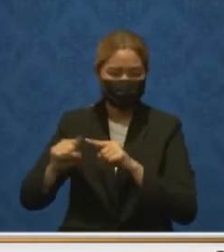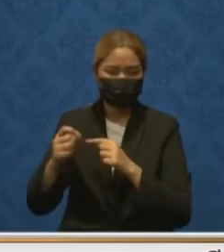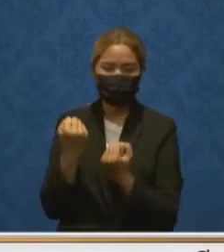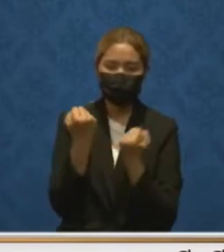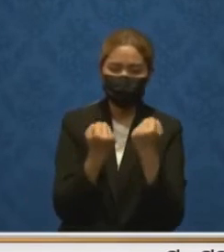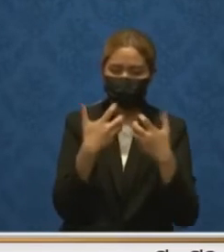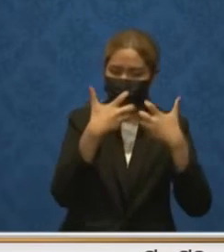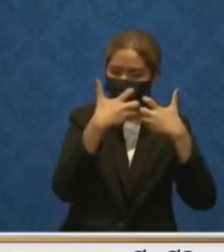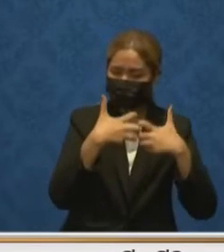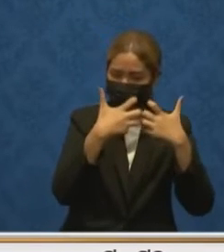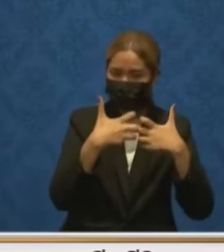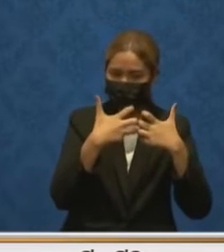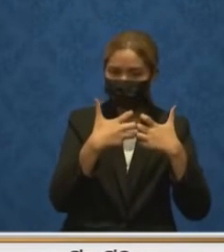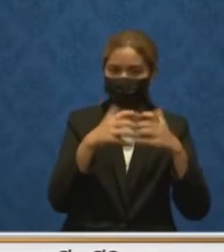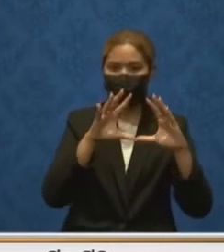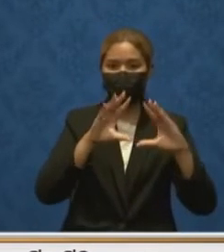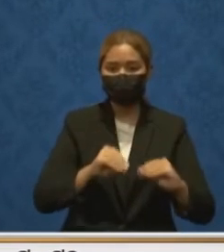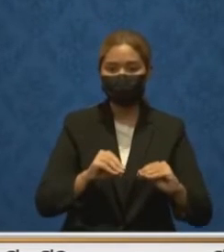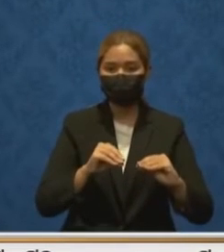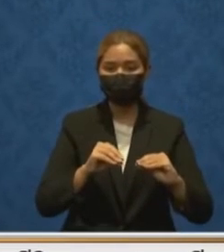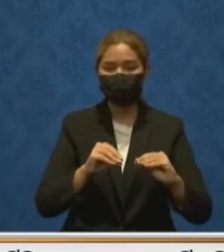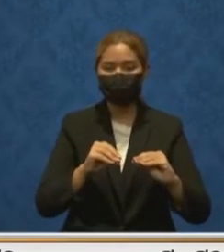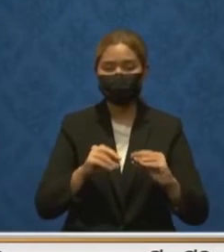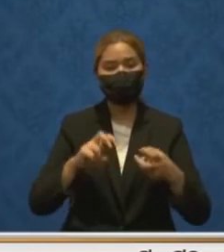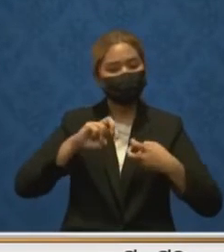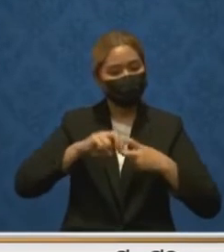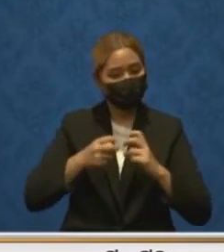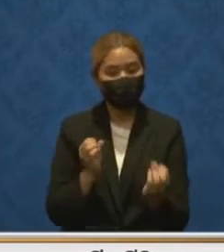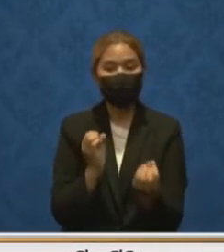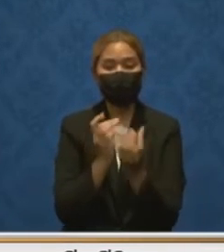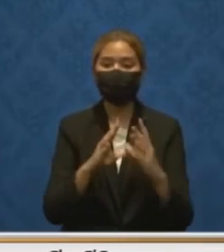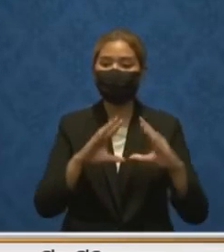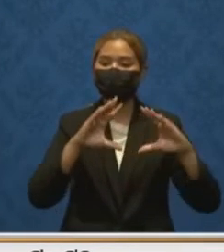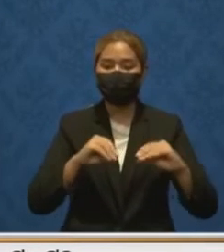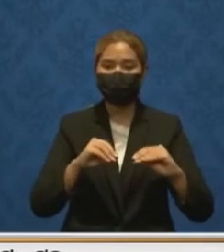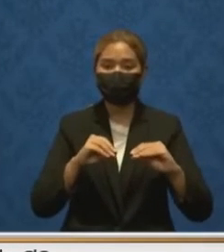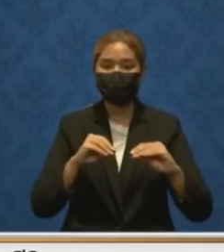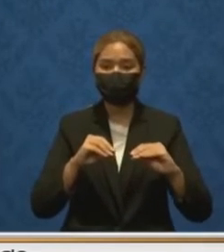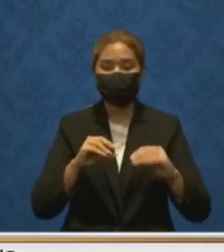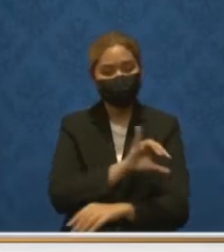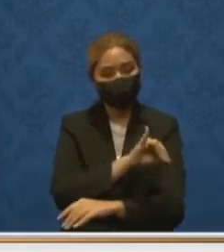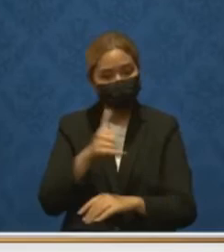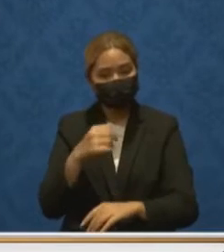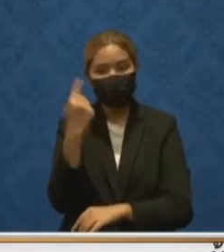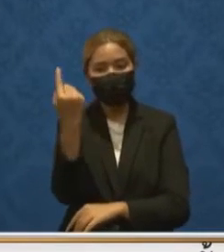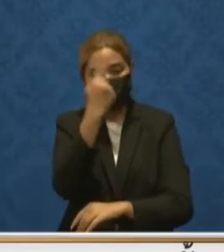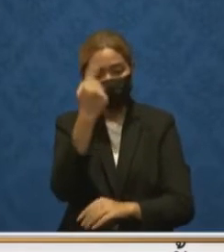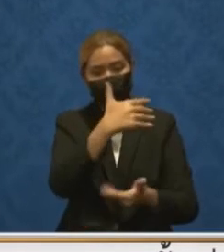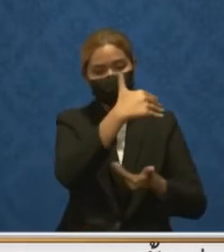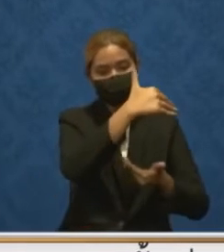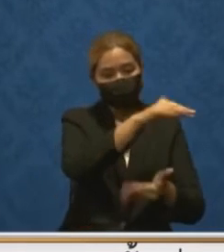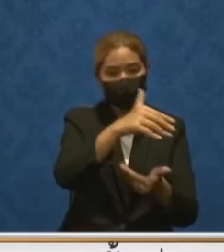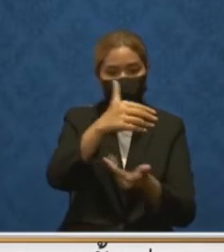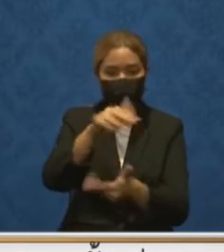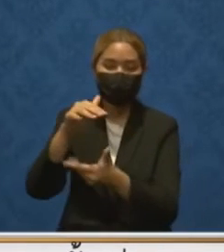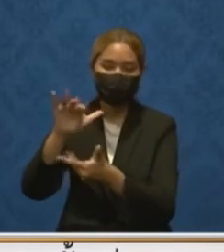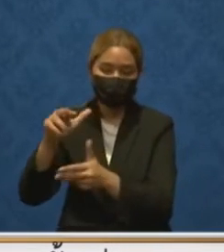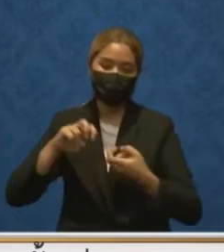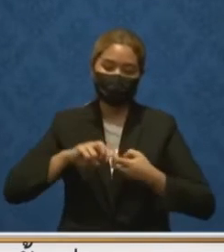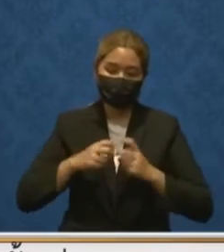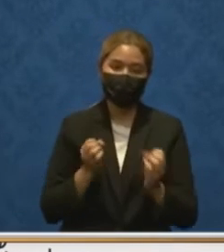เคลอนเศรษฐกิจดับสนิทุกตัวไม่วาจะเป็นการทองเที่วการส่งออกซึอัี้